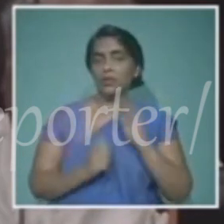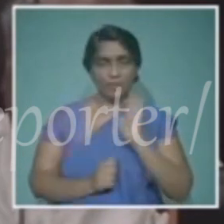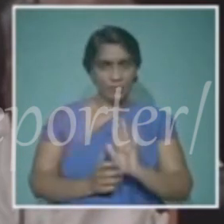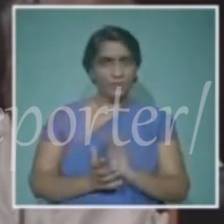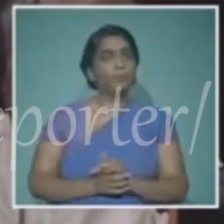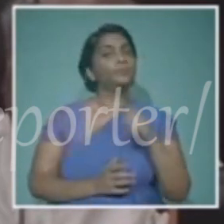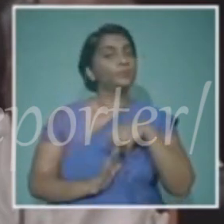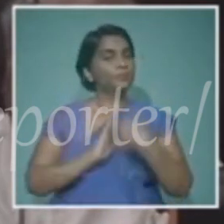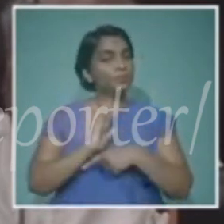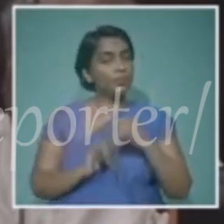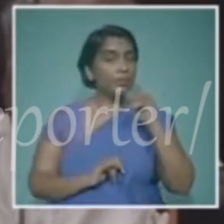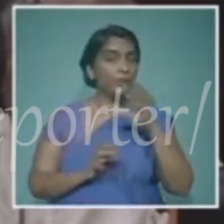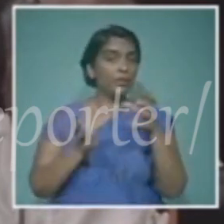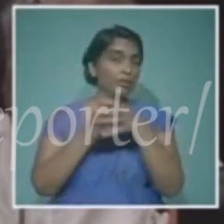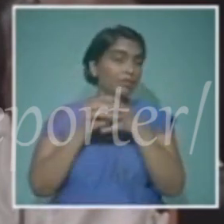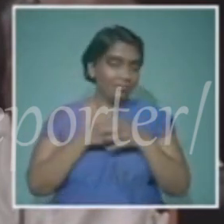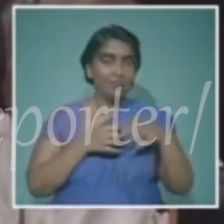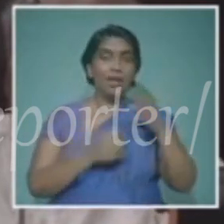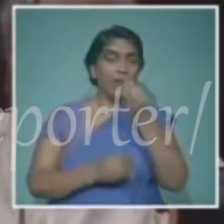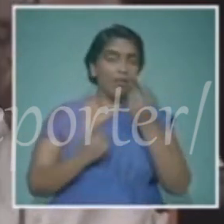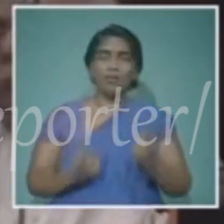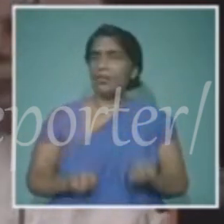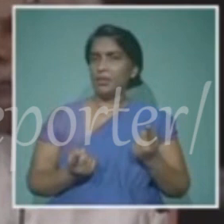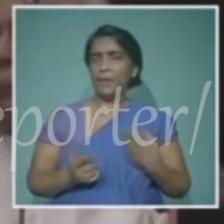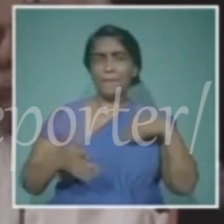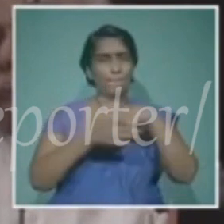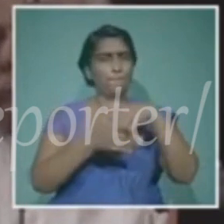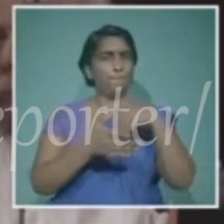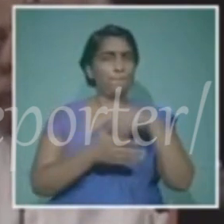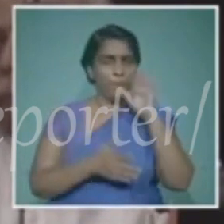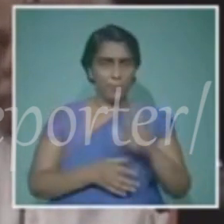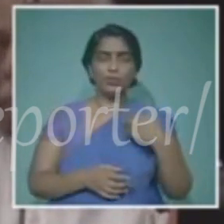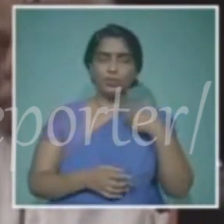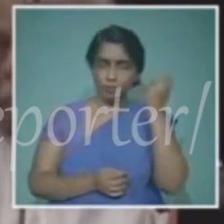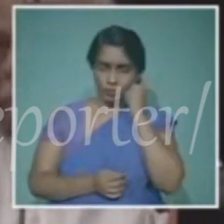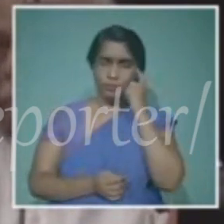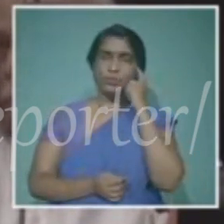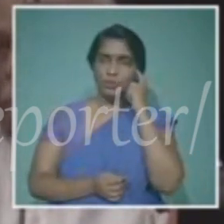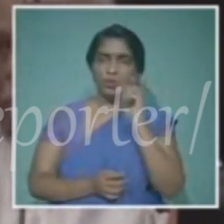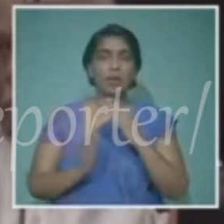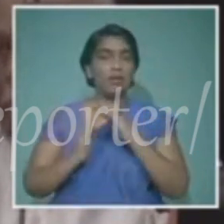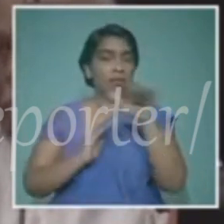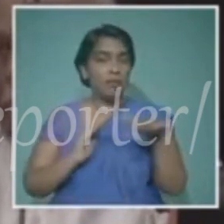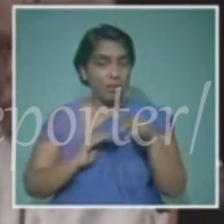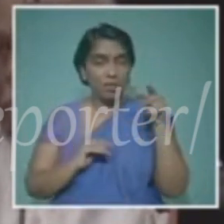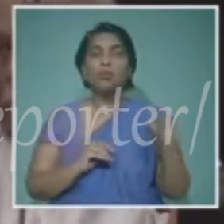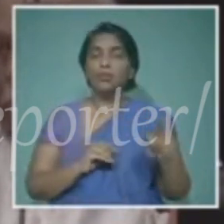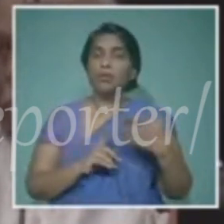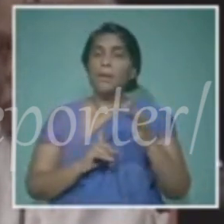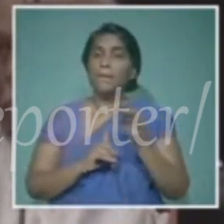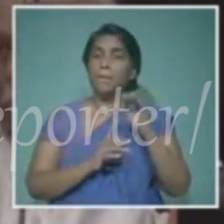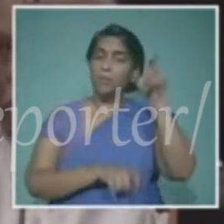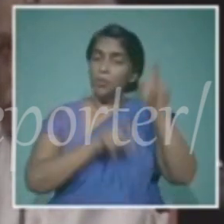තිබෙනවා. රටේ සමහර කොටස් ආහාර හිඟයකින් පීඩා විඳින බව අප දන්නවා. ගම් මට්ටමින් ඒ පුද්ගල